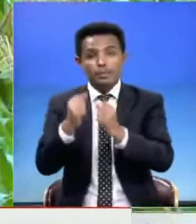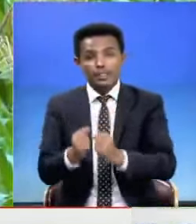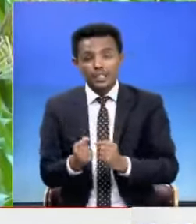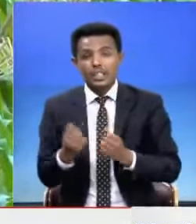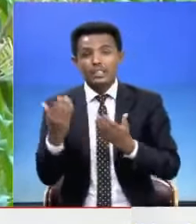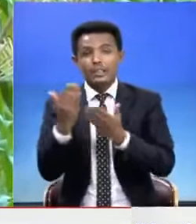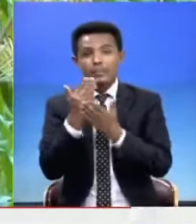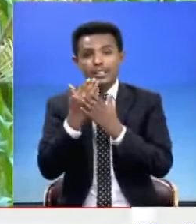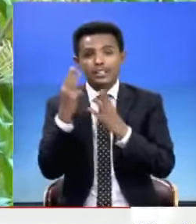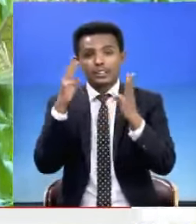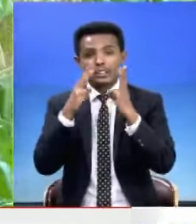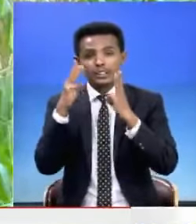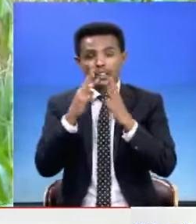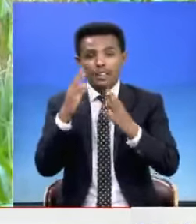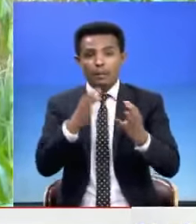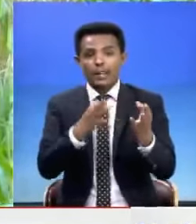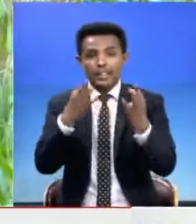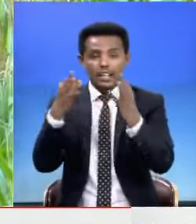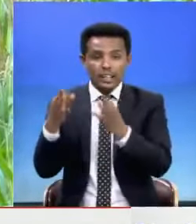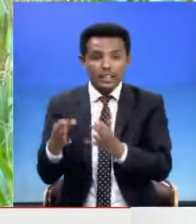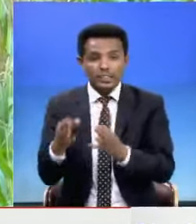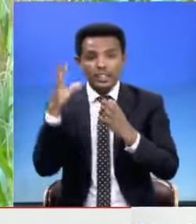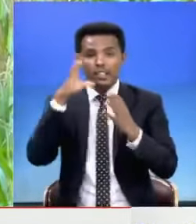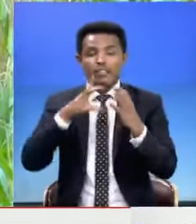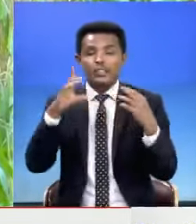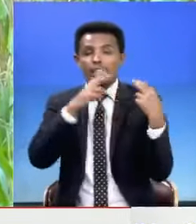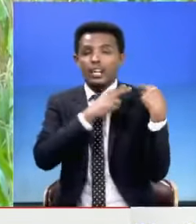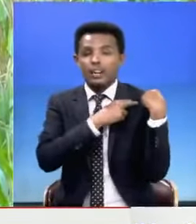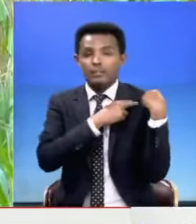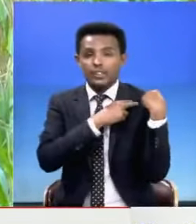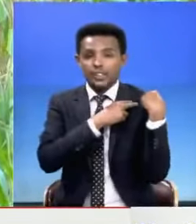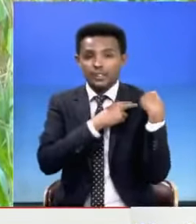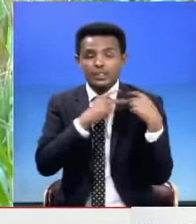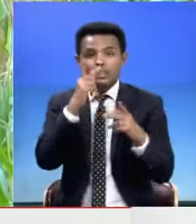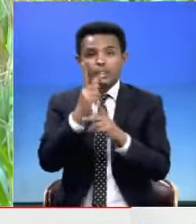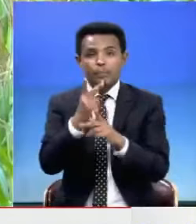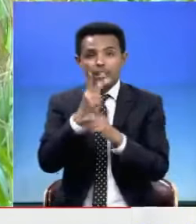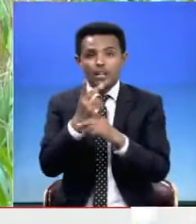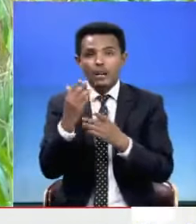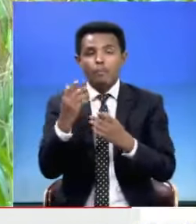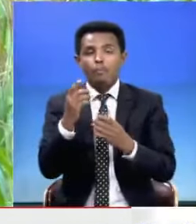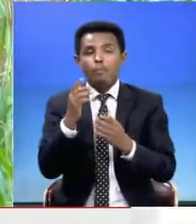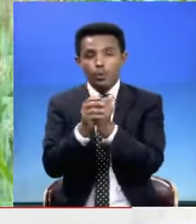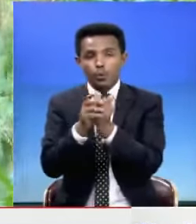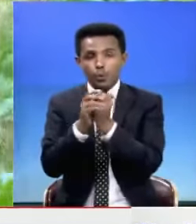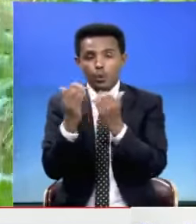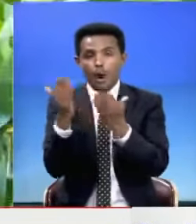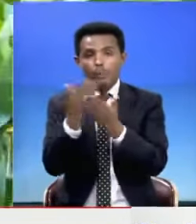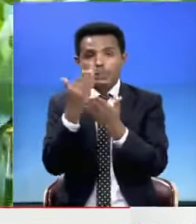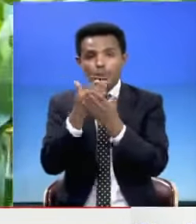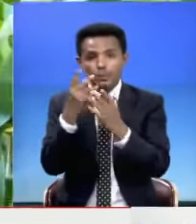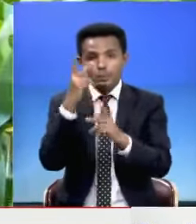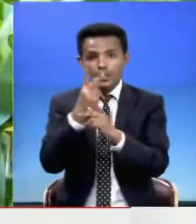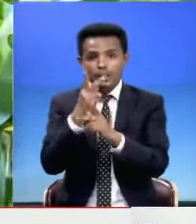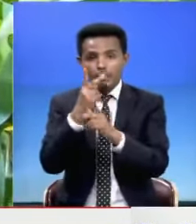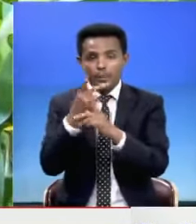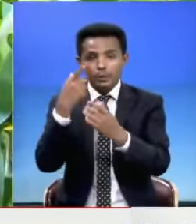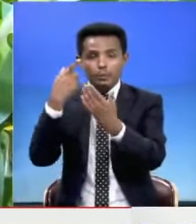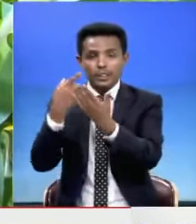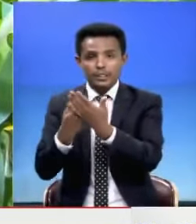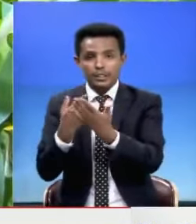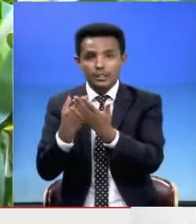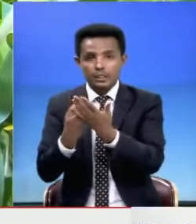ጥረት በማካካስ ከፍተኛውን ድርሻ ይወስዳል ተብሎ ይተበቃል። በቆሎ አምራችነቱ በሚታወቀው በዚህ አካባቢ በያዝነው የመር ዘመን